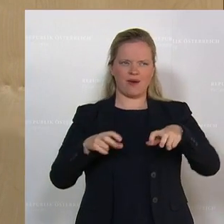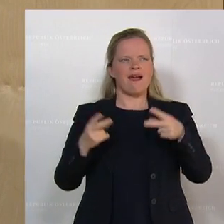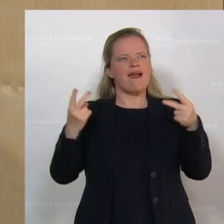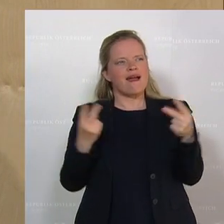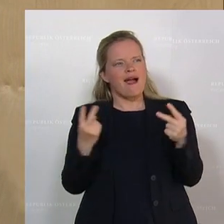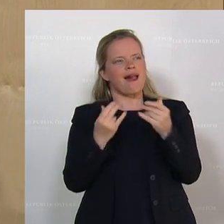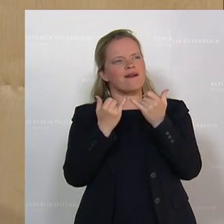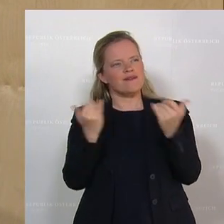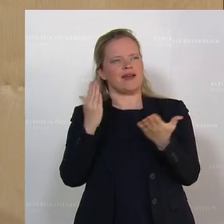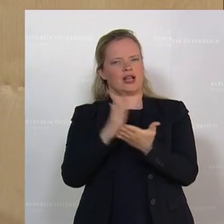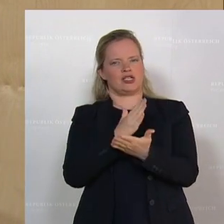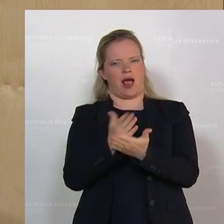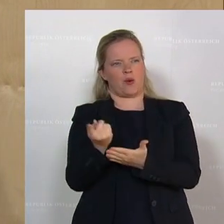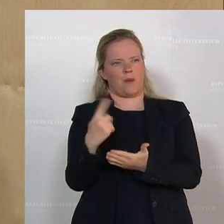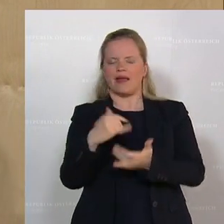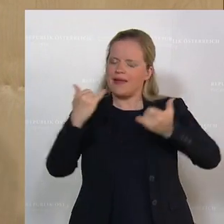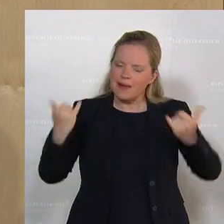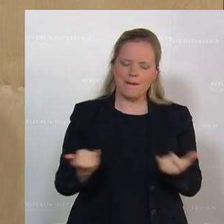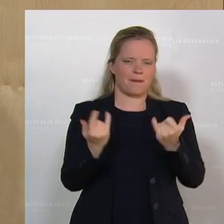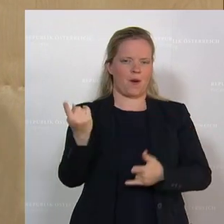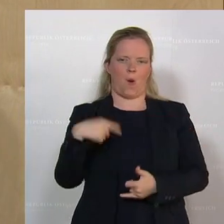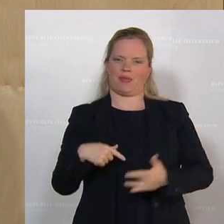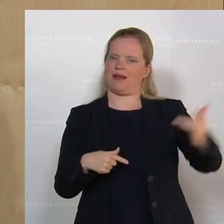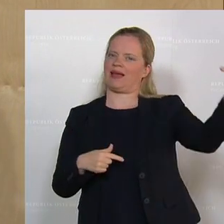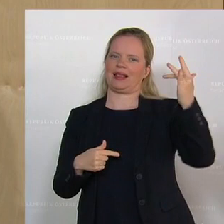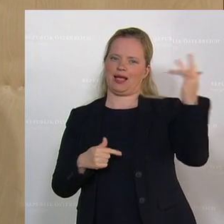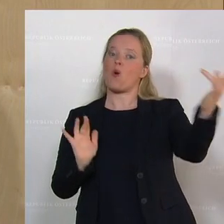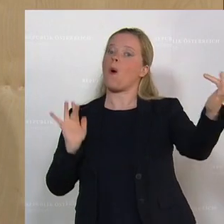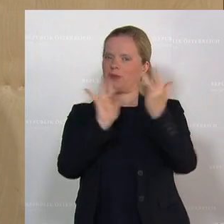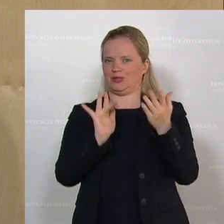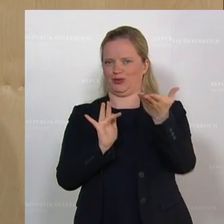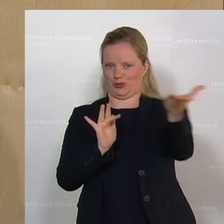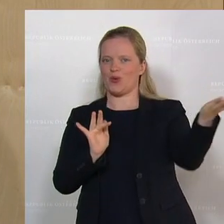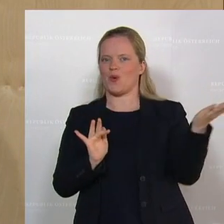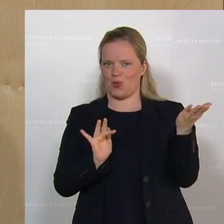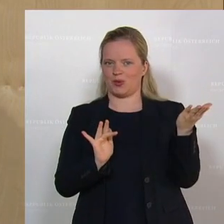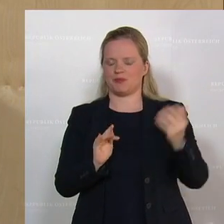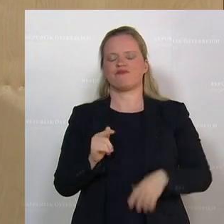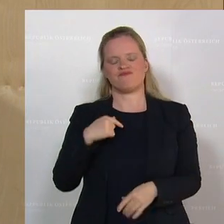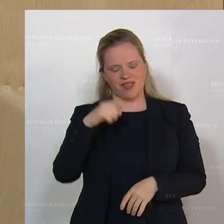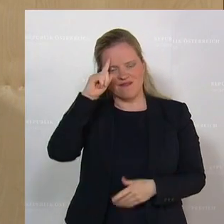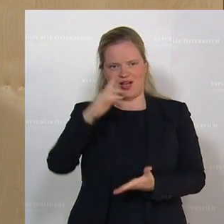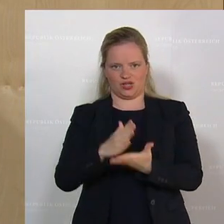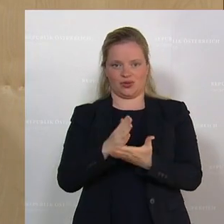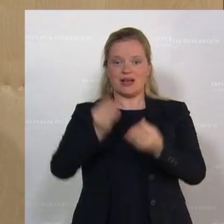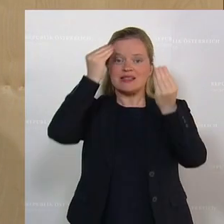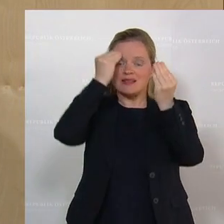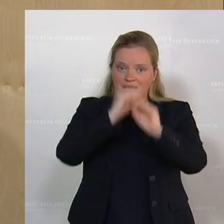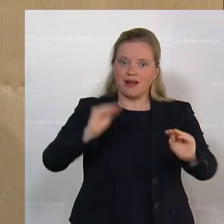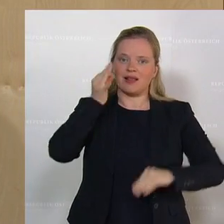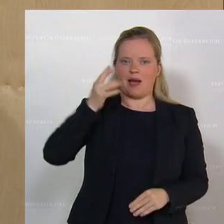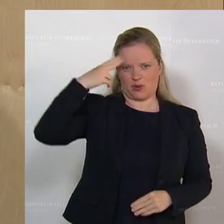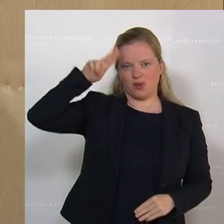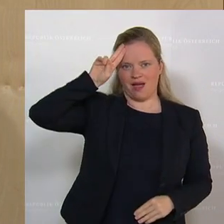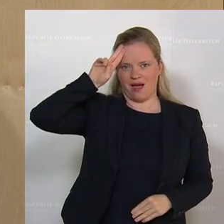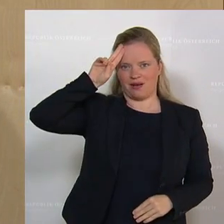uns entscheiden, es wird Kritik seitens der Opposition geben. Und wissen Sie was, sehr geehrte Damen und Herren,